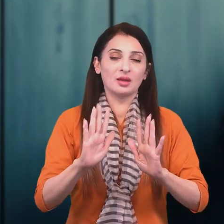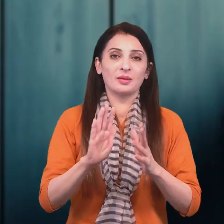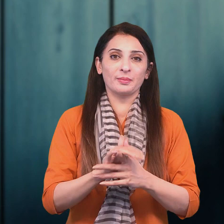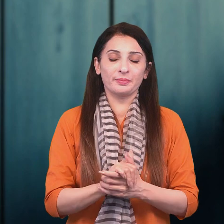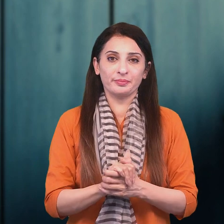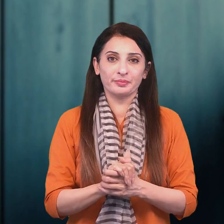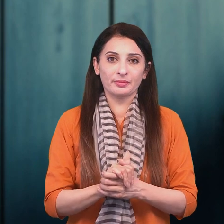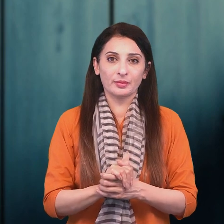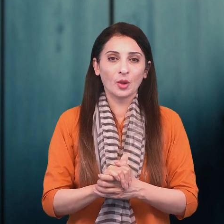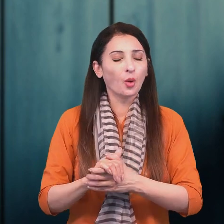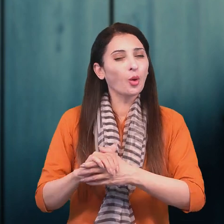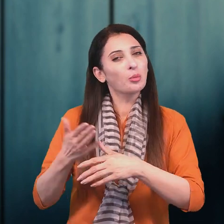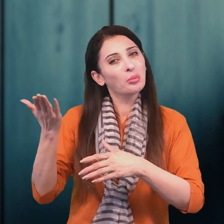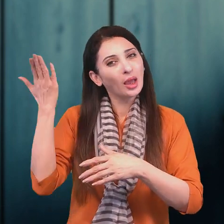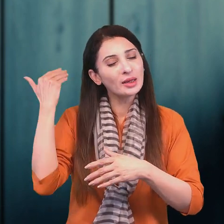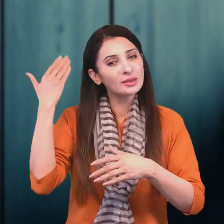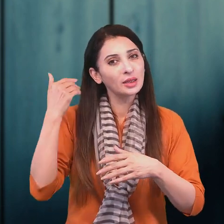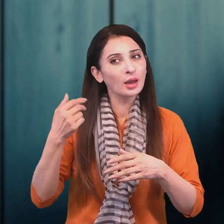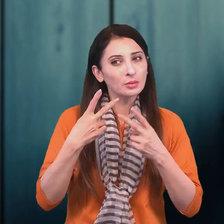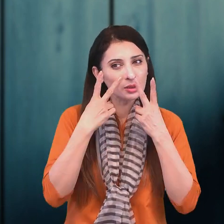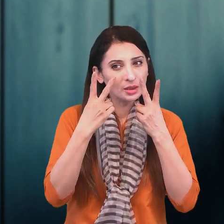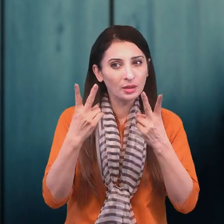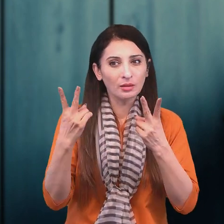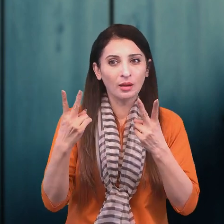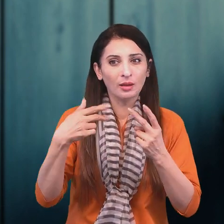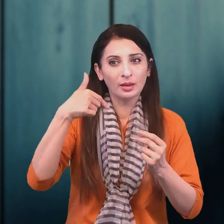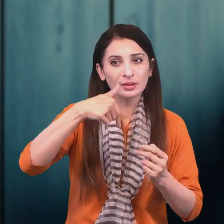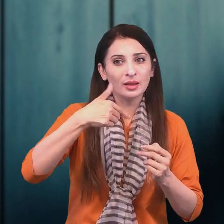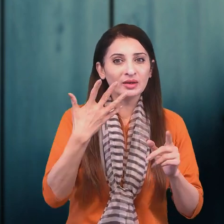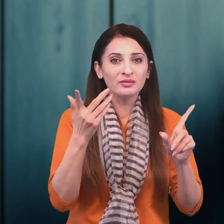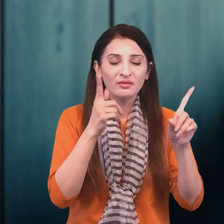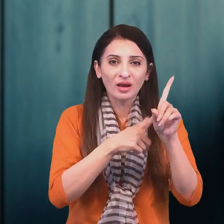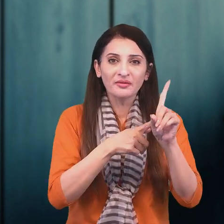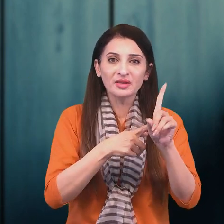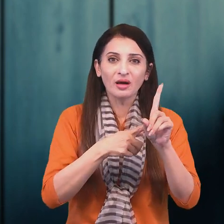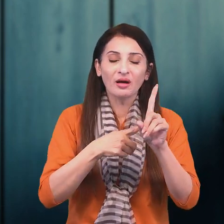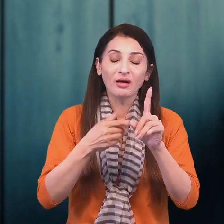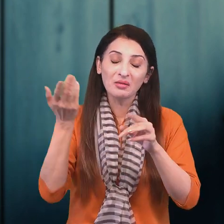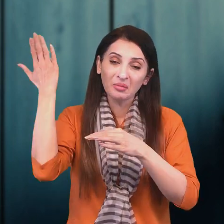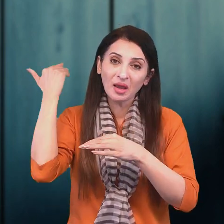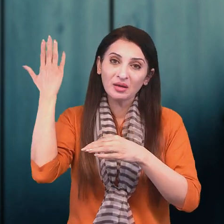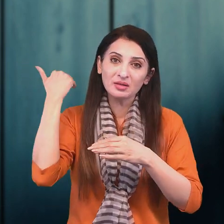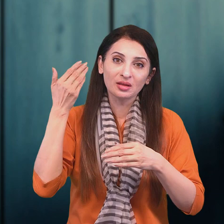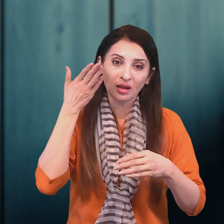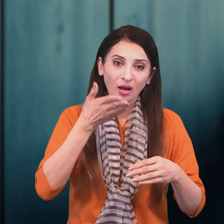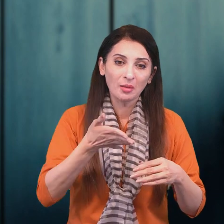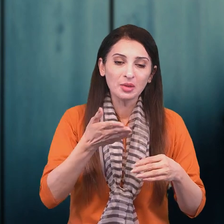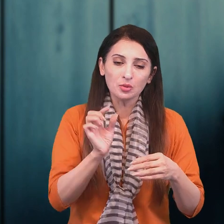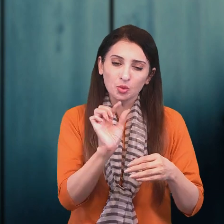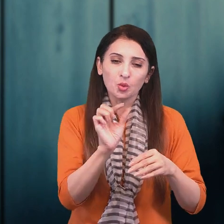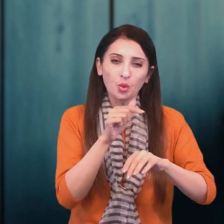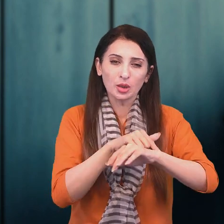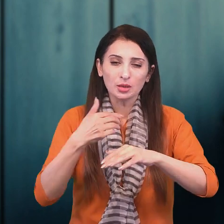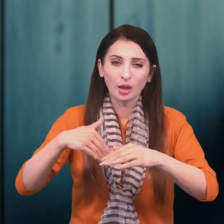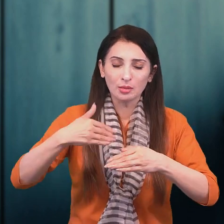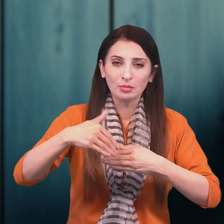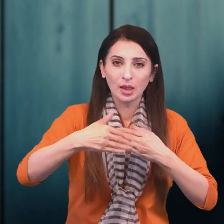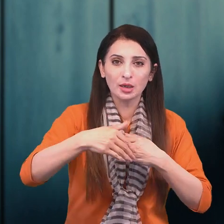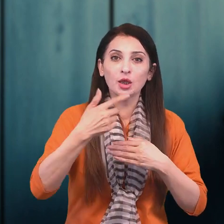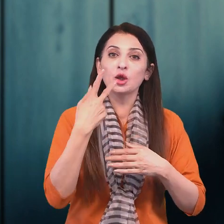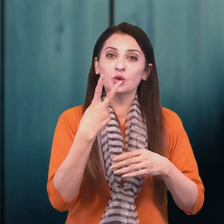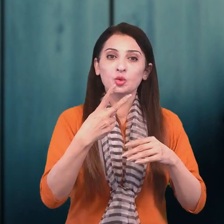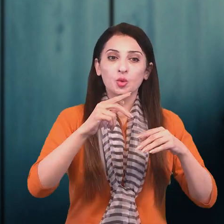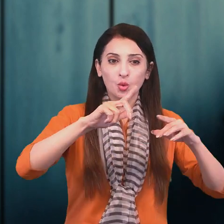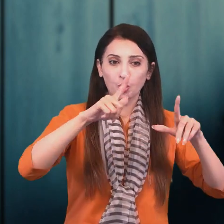ہے۔ اور ابھی سے نہیں، ہمیشہ سے ہم نے یہ دیکھا ہے کہ 75 سال میں، اب چند سال پہلے پاکستان کے 2 صوبوں